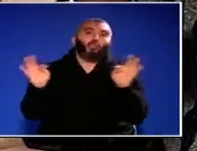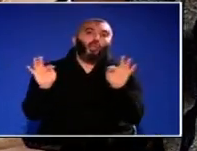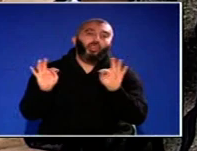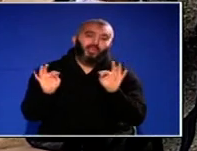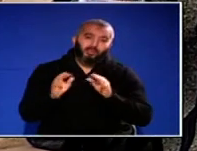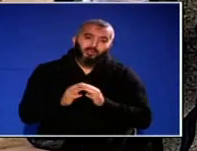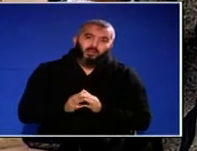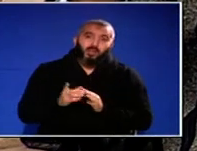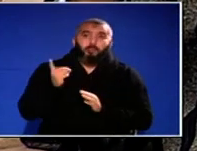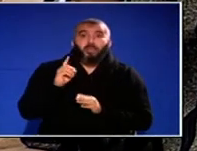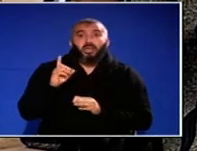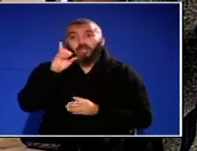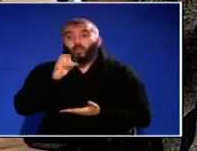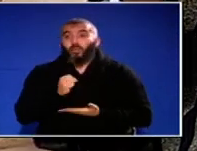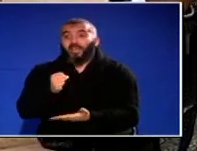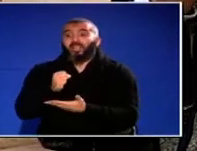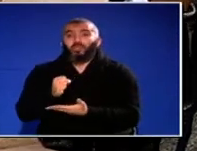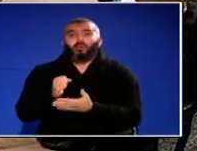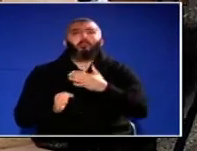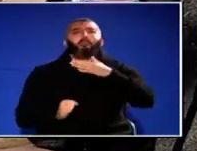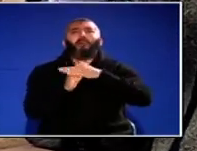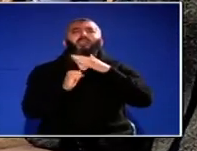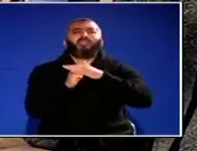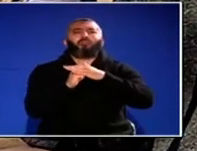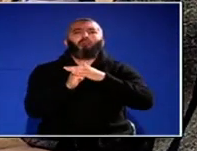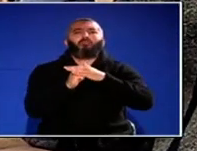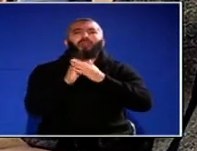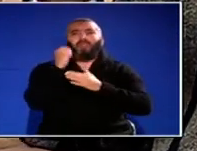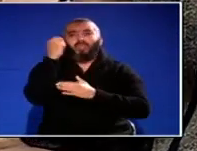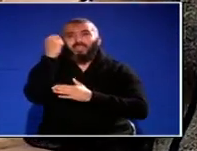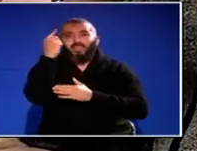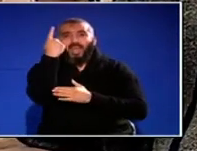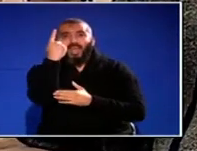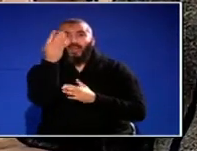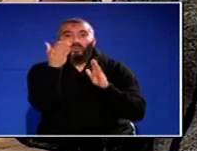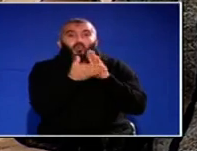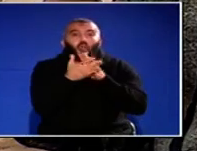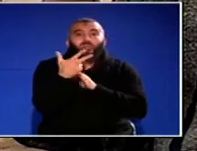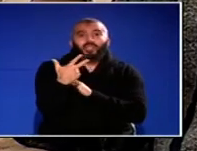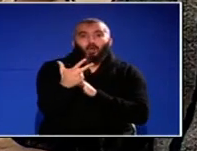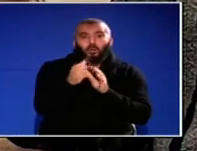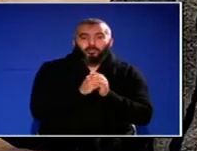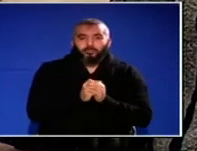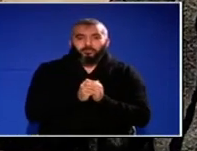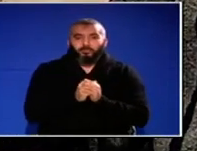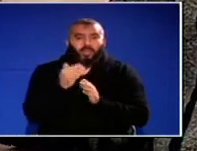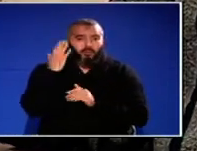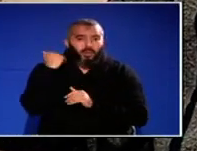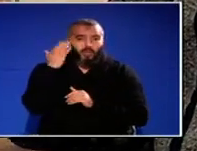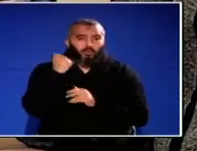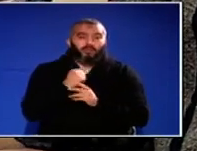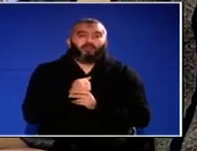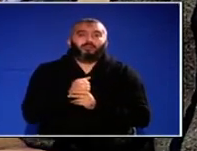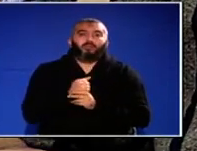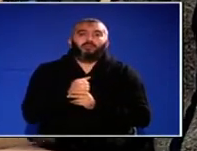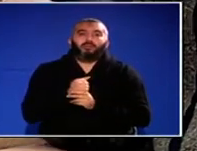لا يتجاوز الثلث. مثلا نفترض باللي احنا نهنجو نقسموا التركة، نفترض باللي هذا الاخ